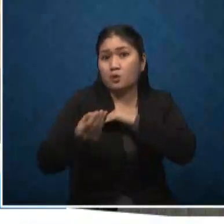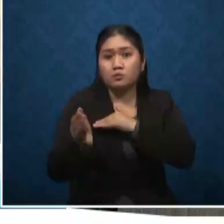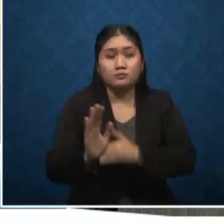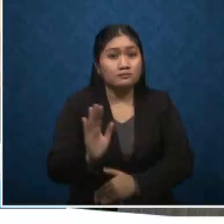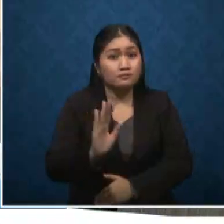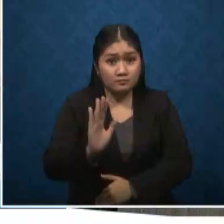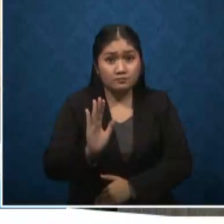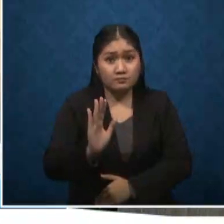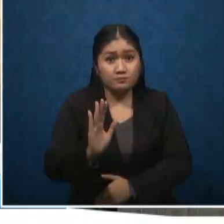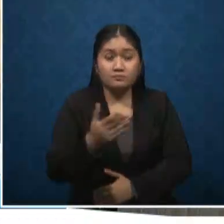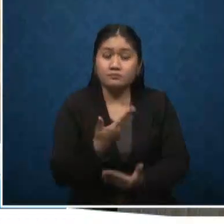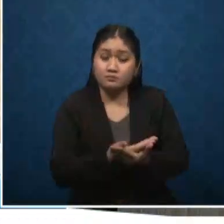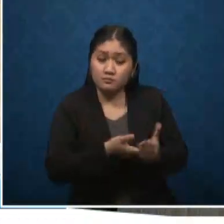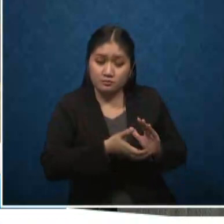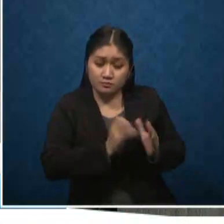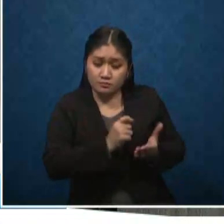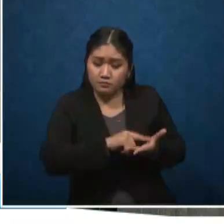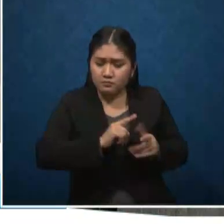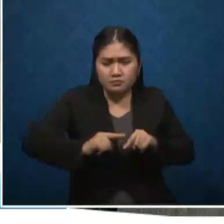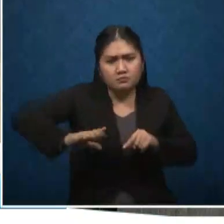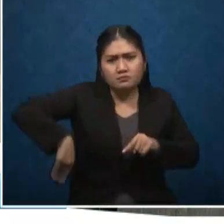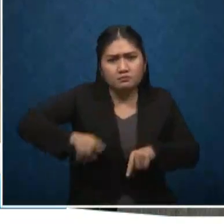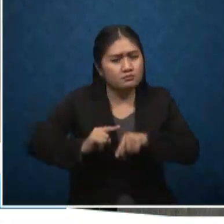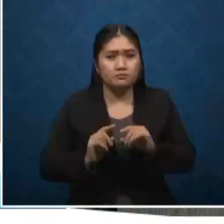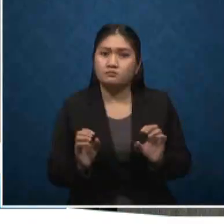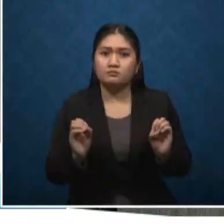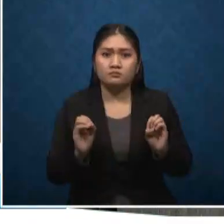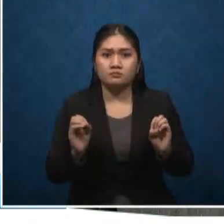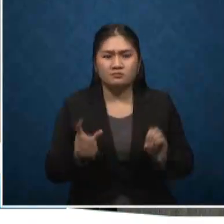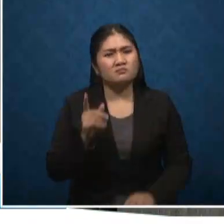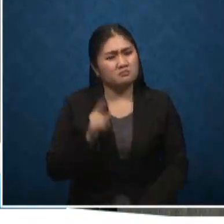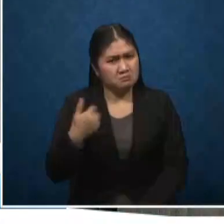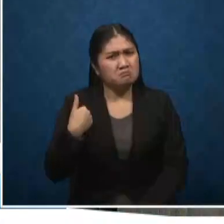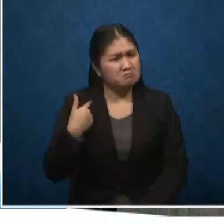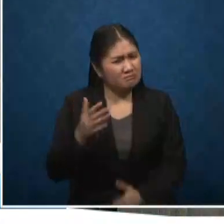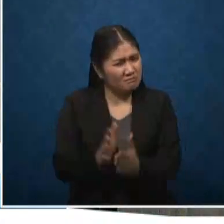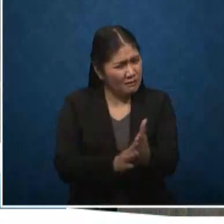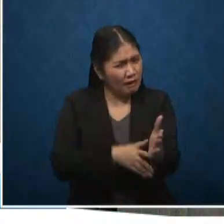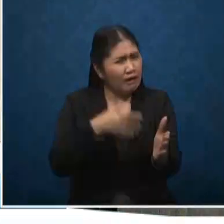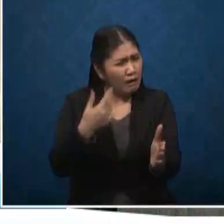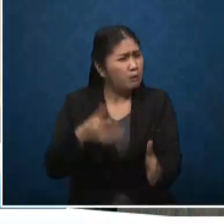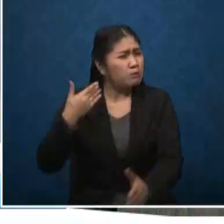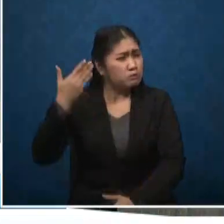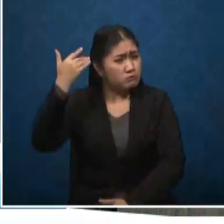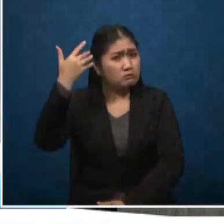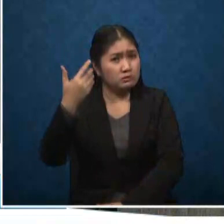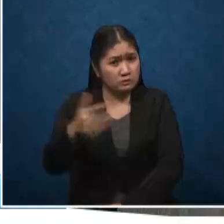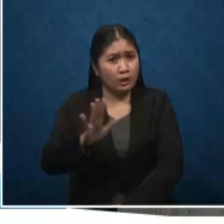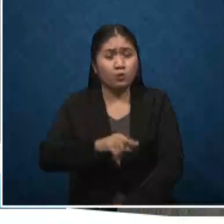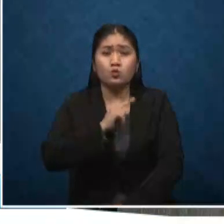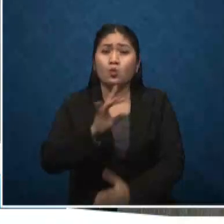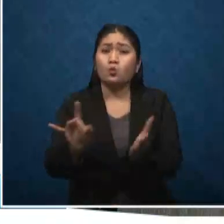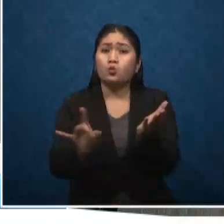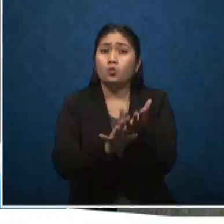นะครับไม่ต้องไปถอนทุนที่หลังนะครับสภาพของเราเป็นอย่างนี้มานานแล้วนะครับท่านก็จะเห็นได้ว่าคุณภาพของการ